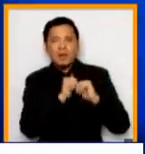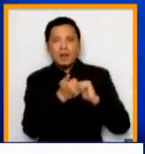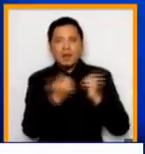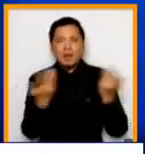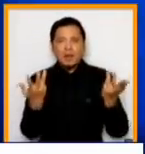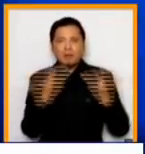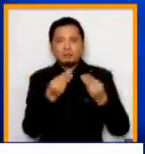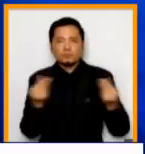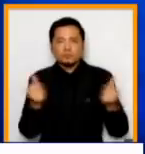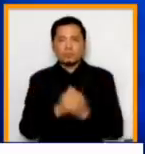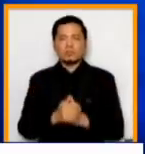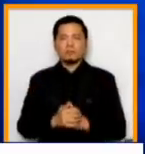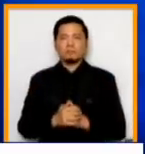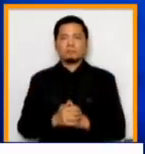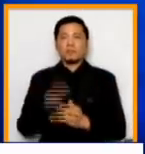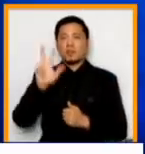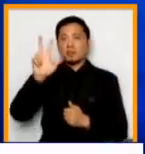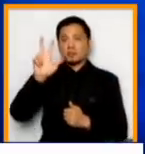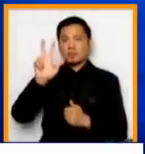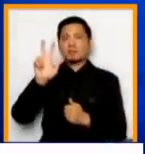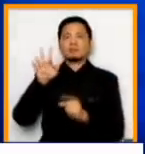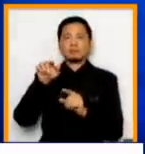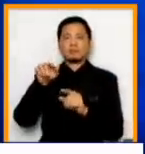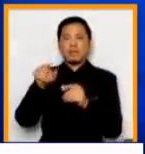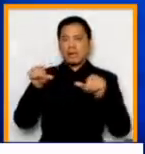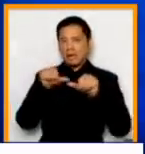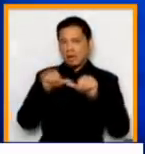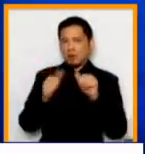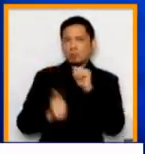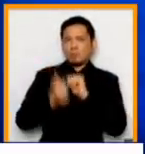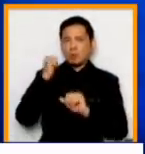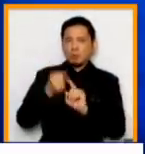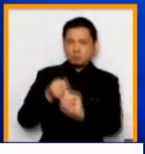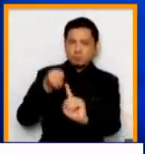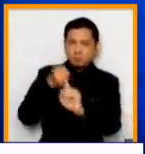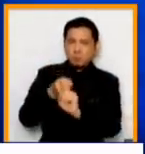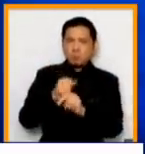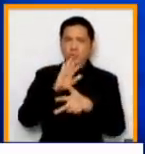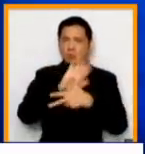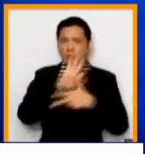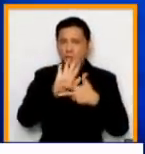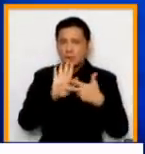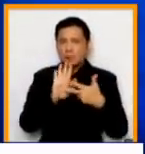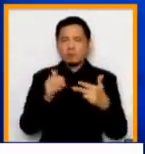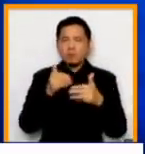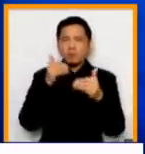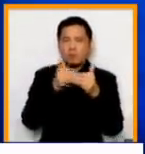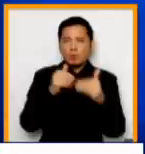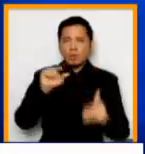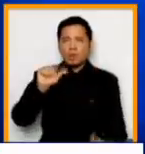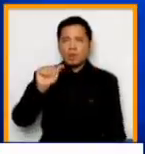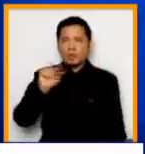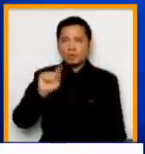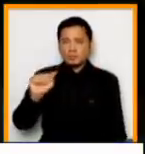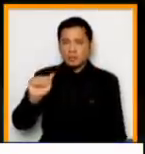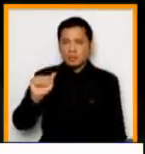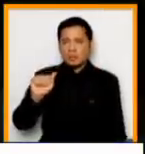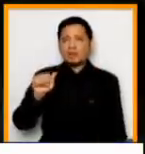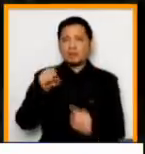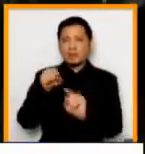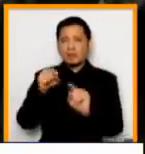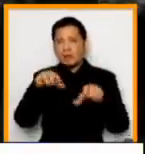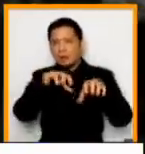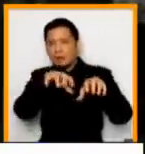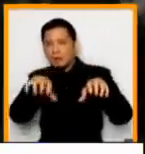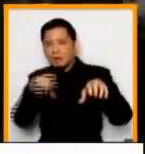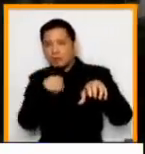apektadong area. Yung Ashkelon, Ashdod, area na pinakamalapit sa Gaza Strip na patungo sa Tel Aviv. Sa